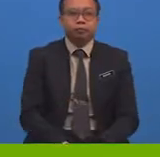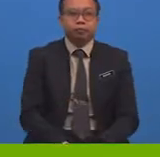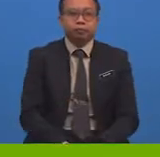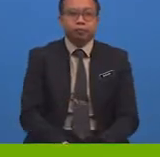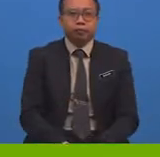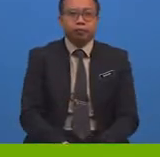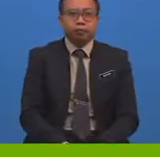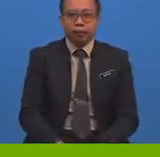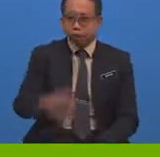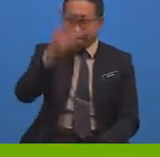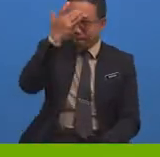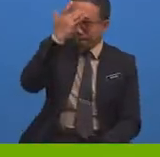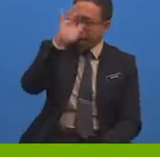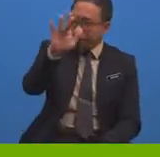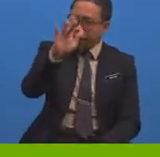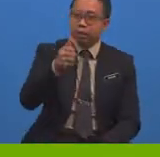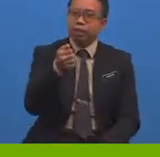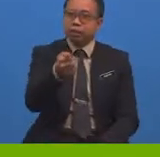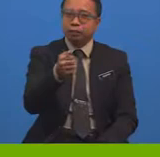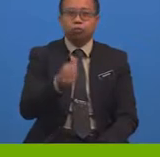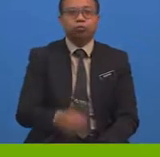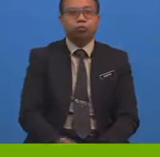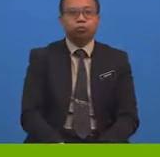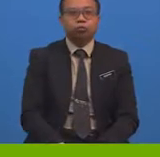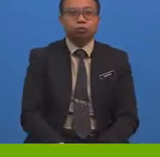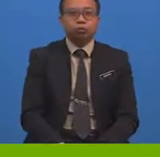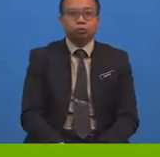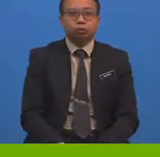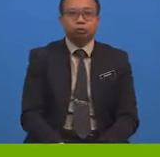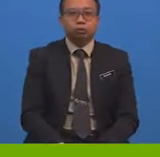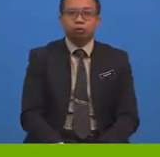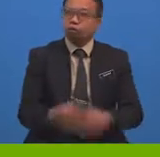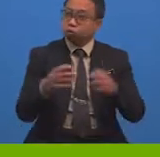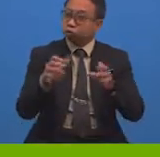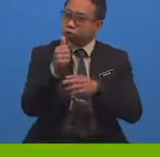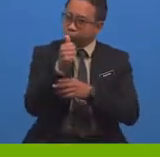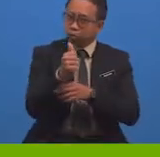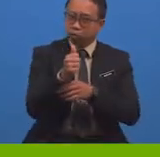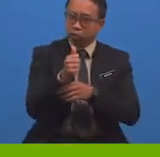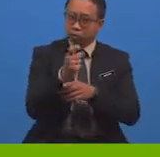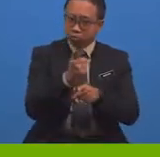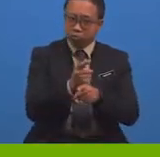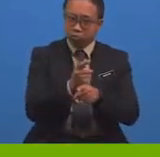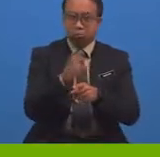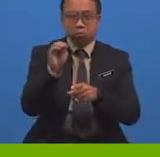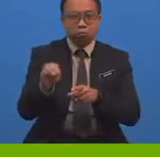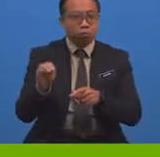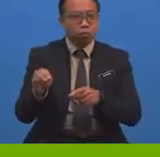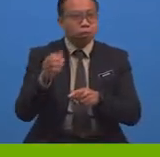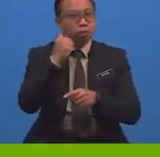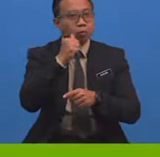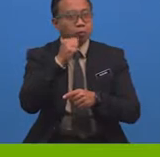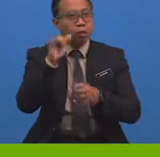Wah pandainya kamu the ke sudah tentunya murid perempuan